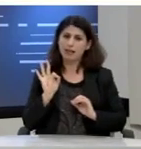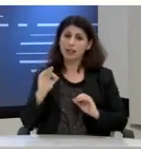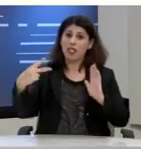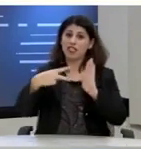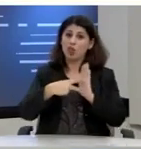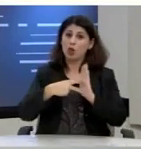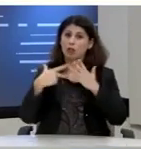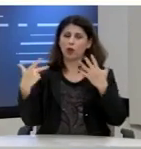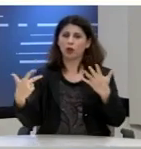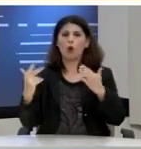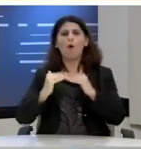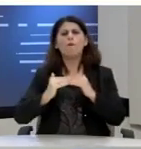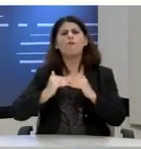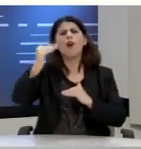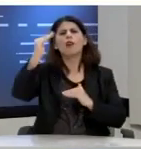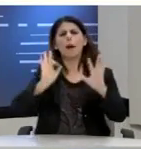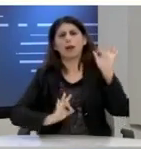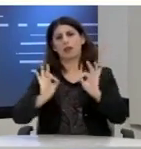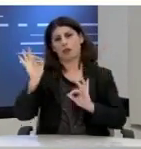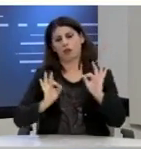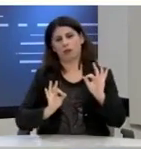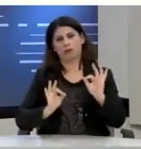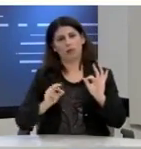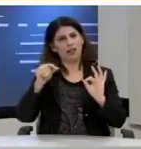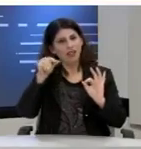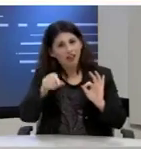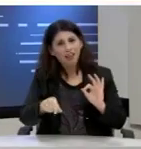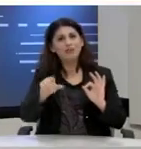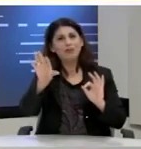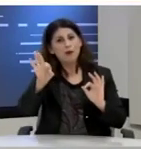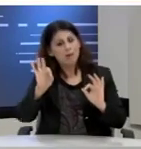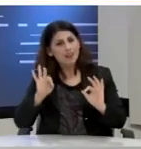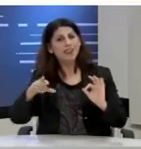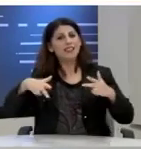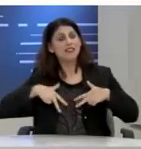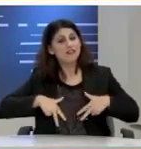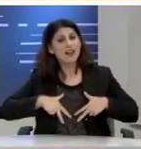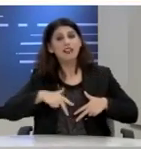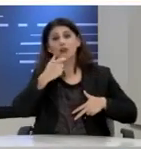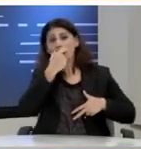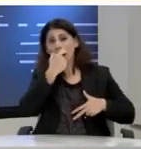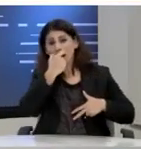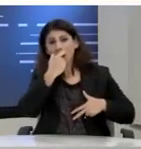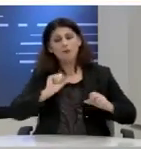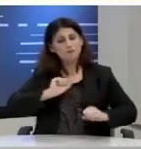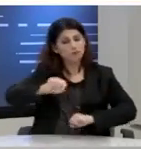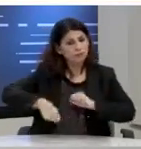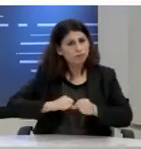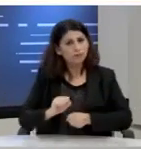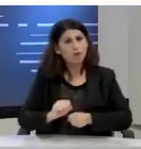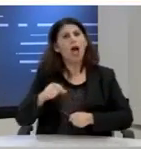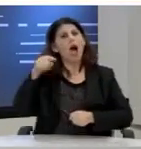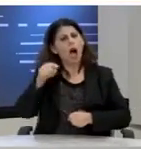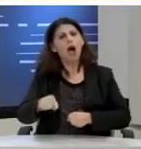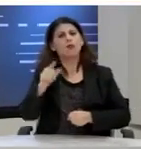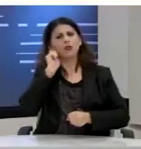2008, ήταν το Βόρεια Μακεδονία. Αυτό που επέλεγε η κυβέρνηση του Κώστα Καραμαλή να παλέψει, αυτό